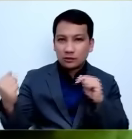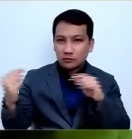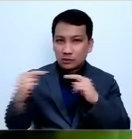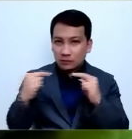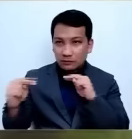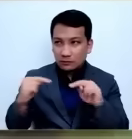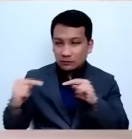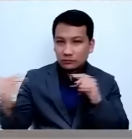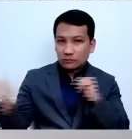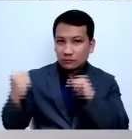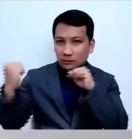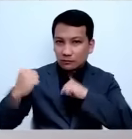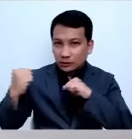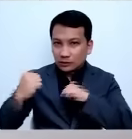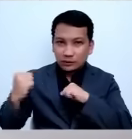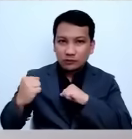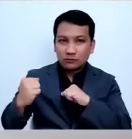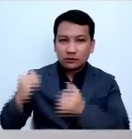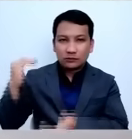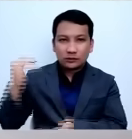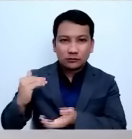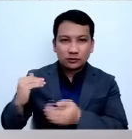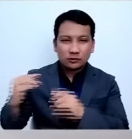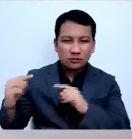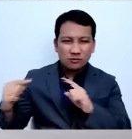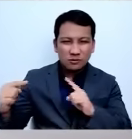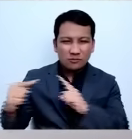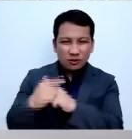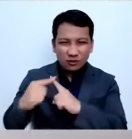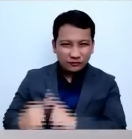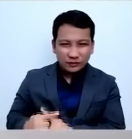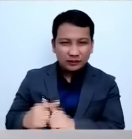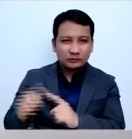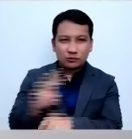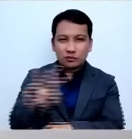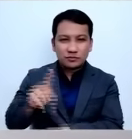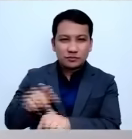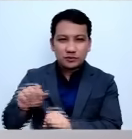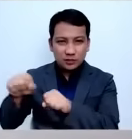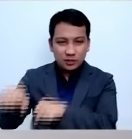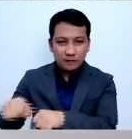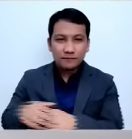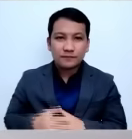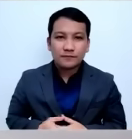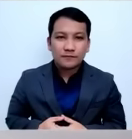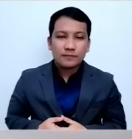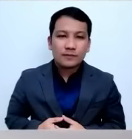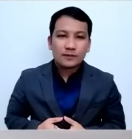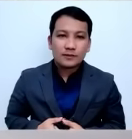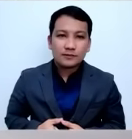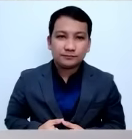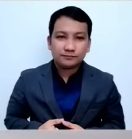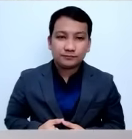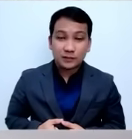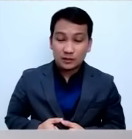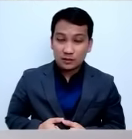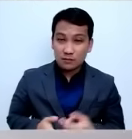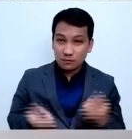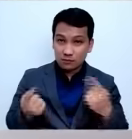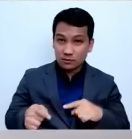at ng China. Voiced to him my concern of some of the incidents that were happening between